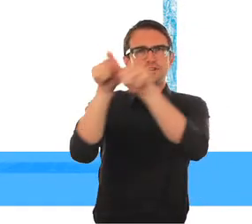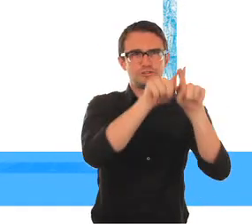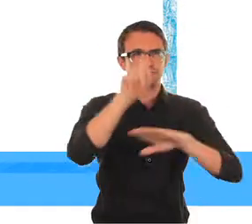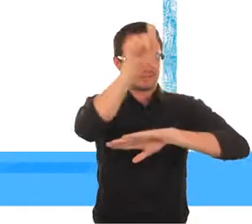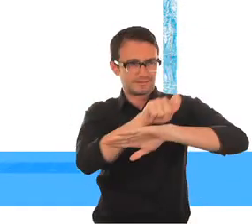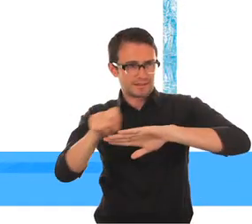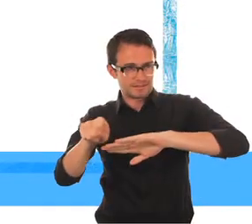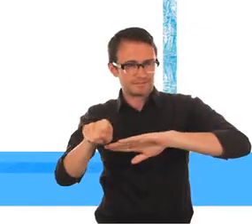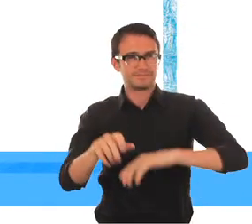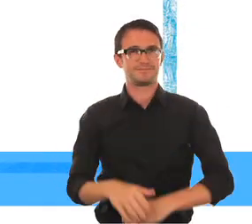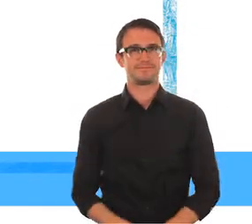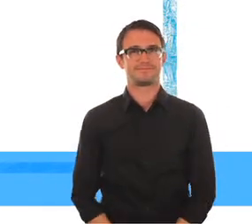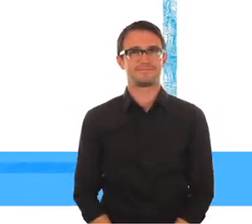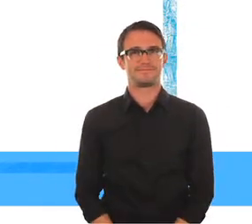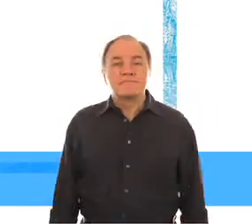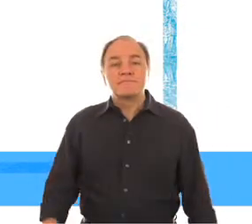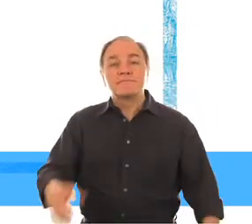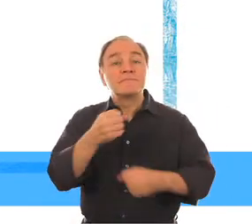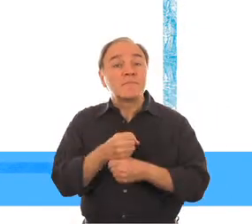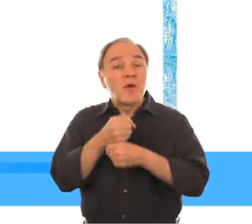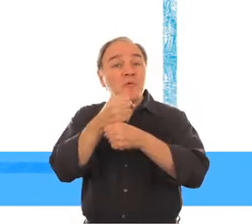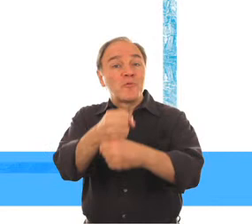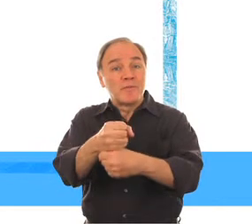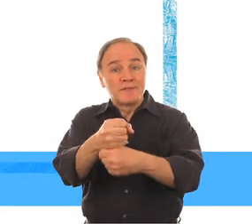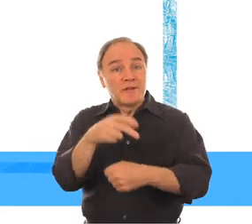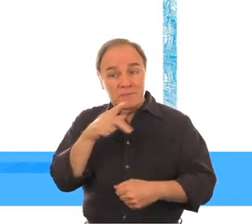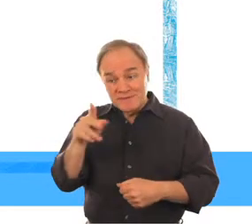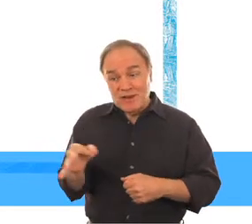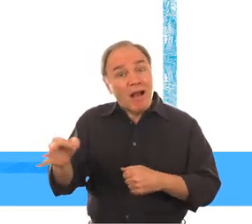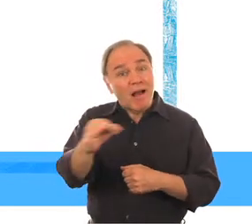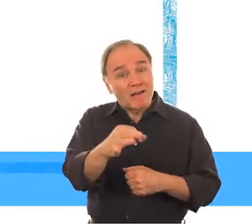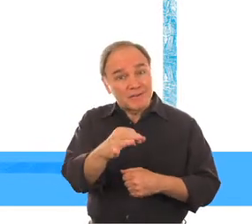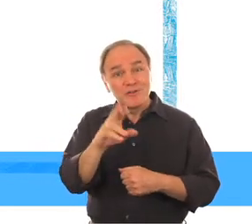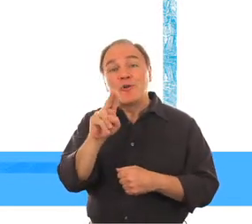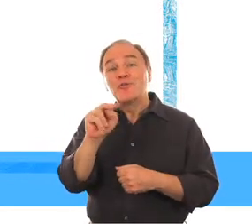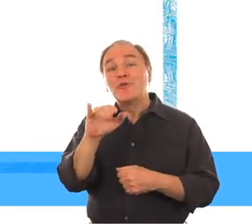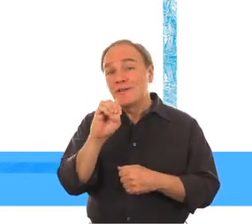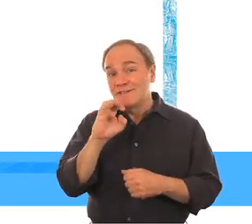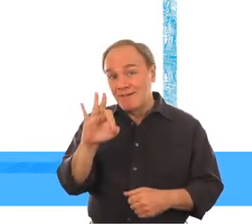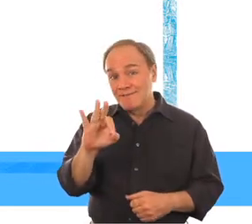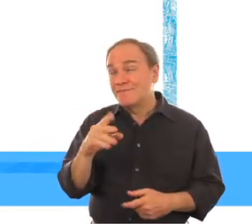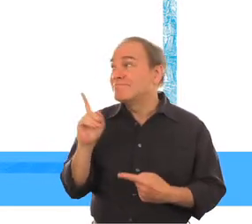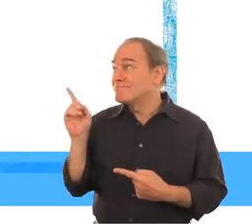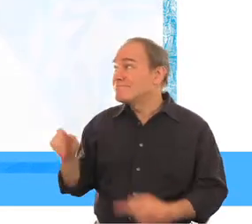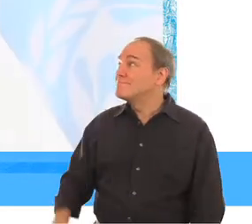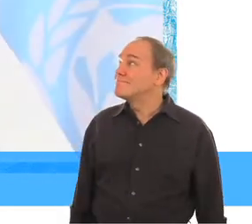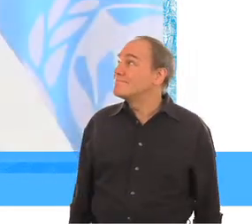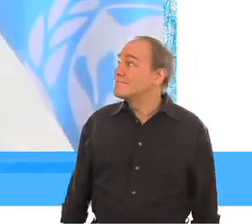Un point de vue des îles du Pacifique. Dr Isiye Ndumbi, représentant UNICEF Îles du Pacifique.